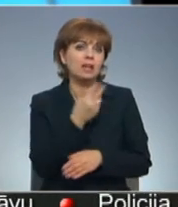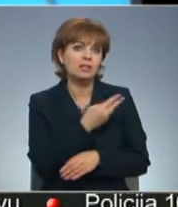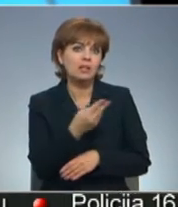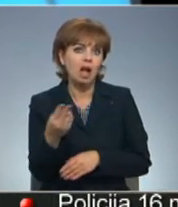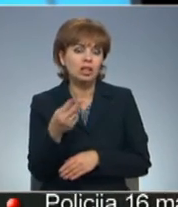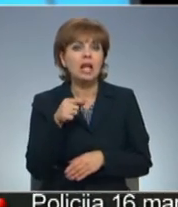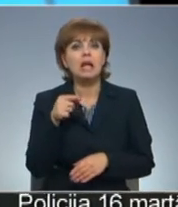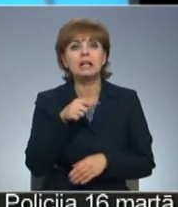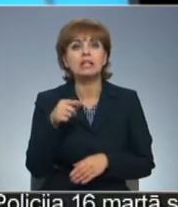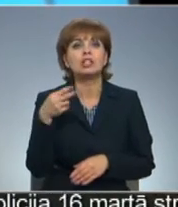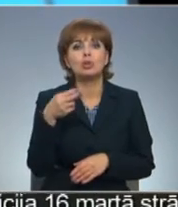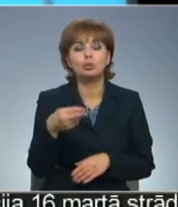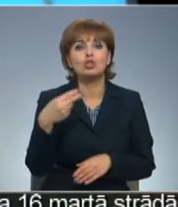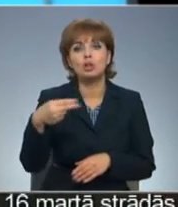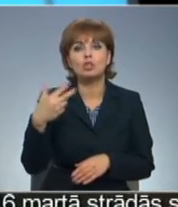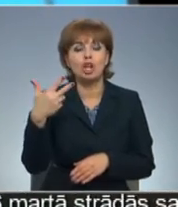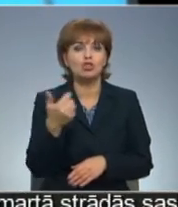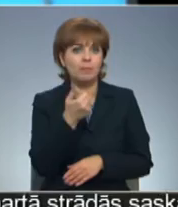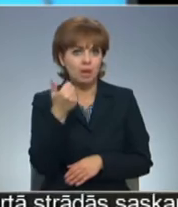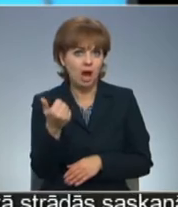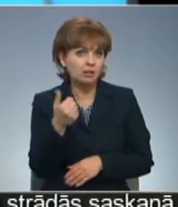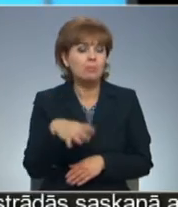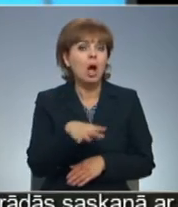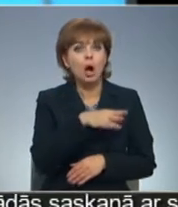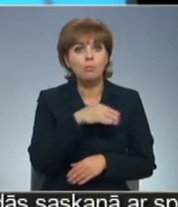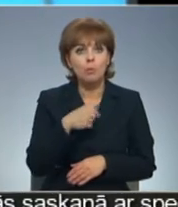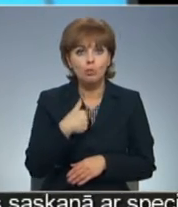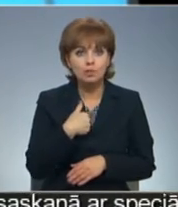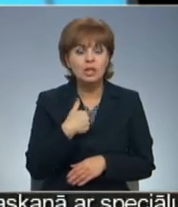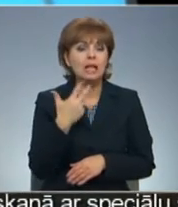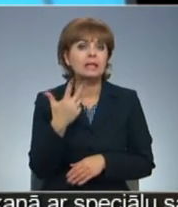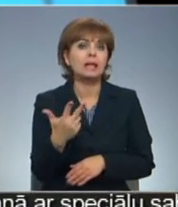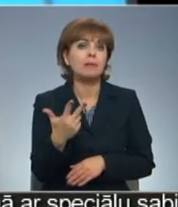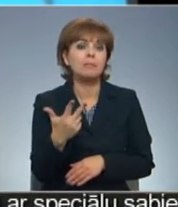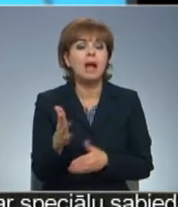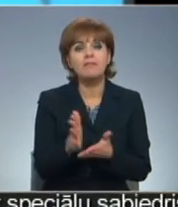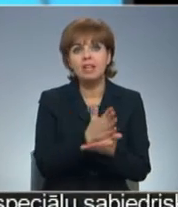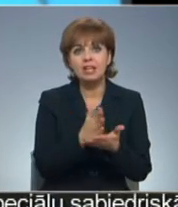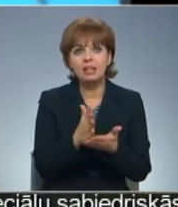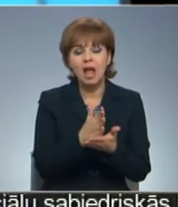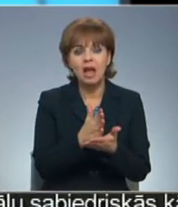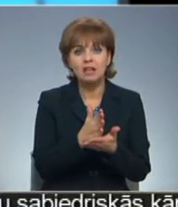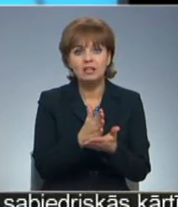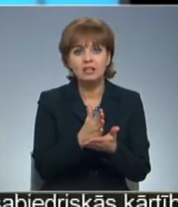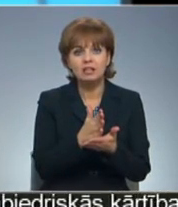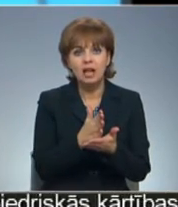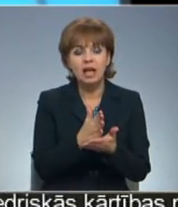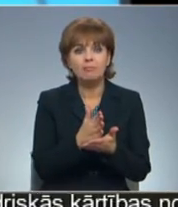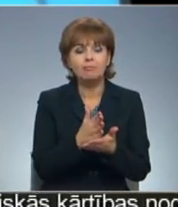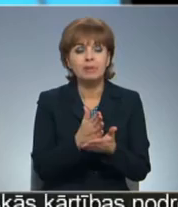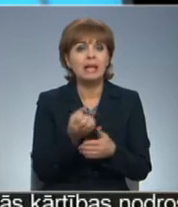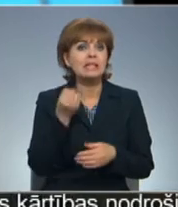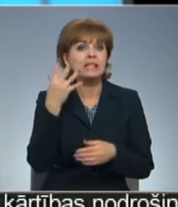līdz 2023. Gadam, mums uz trim vidējās mācību izglītības